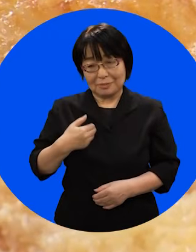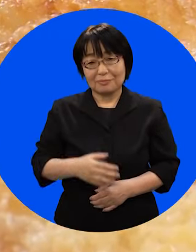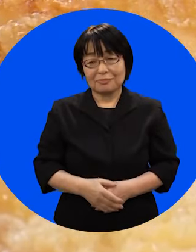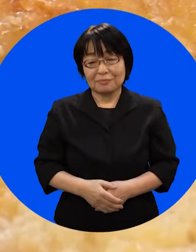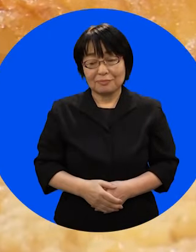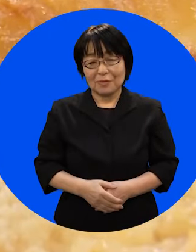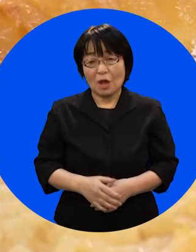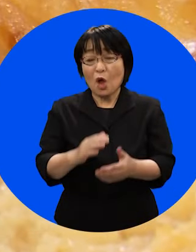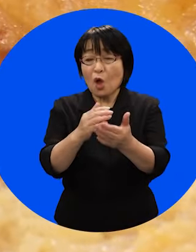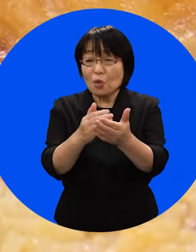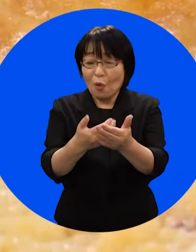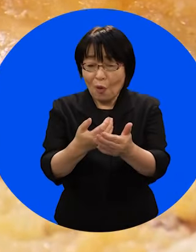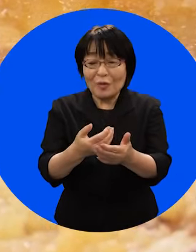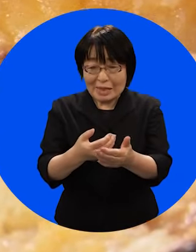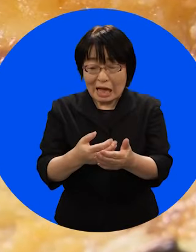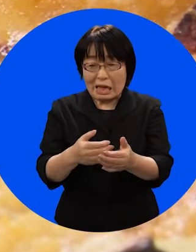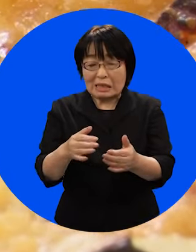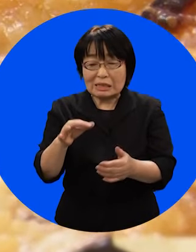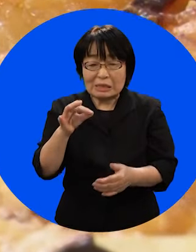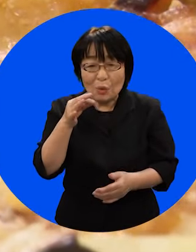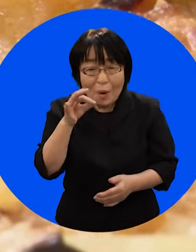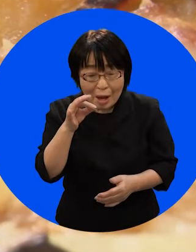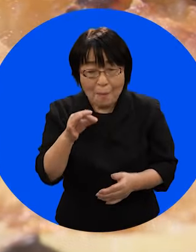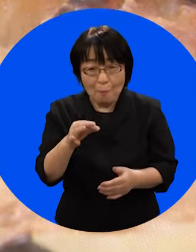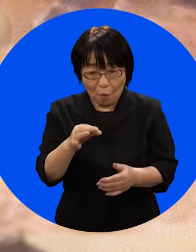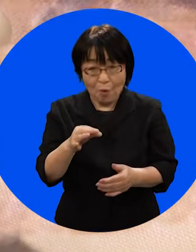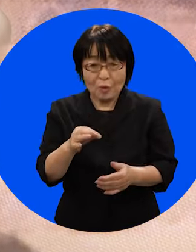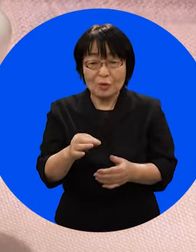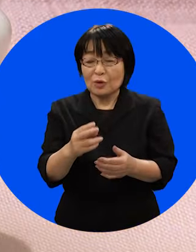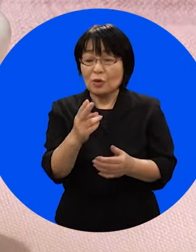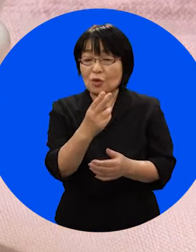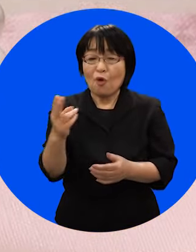残った冷やご飯もドリアにすれば、美味